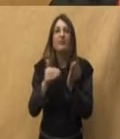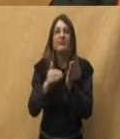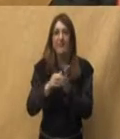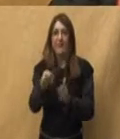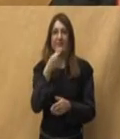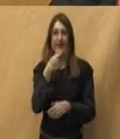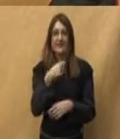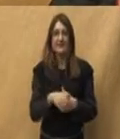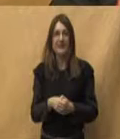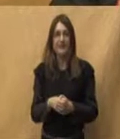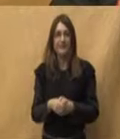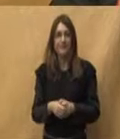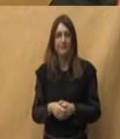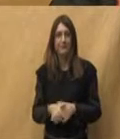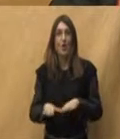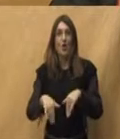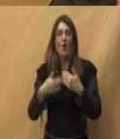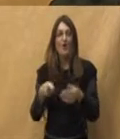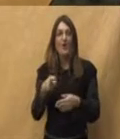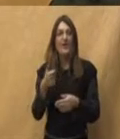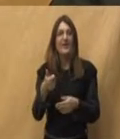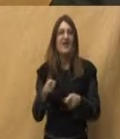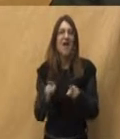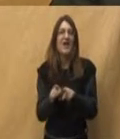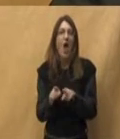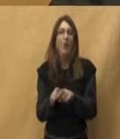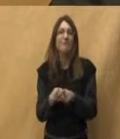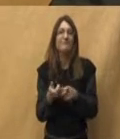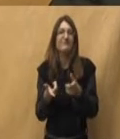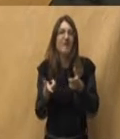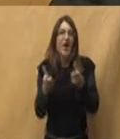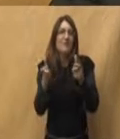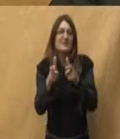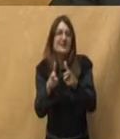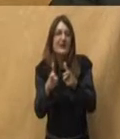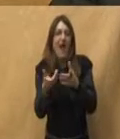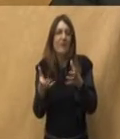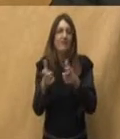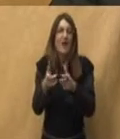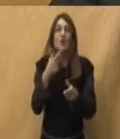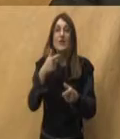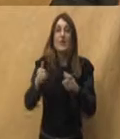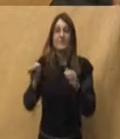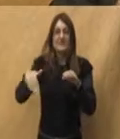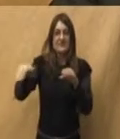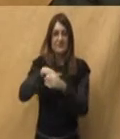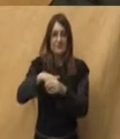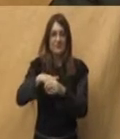tu dolazimo opet do jedne zamke, vi ste dobro primijetili zamka, da zaposleni